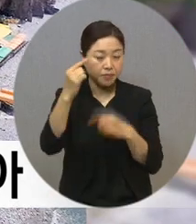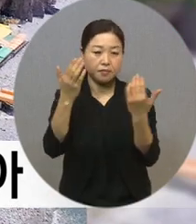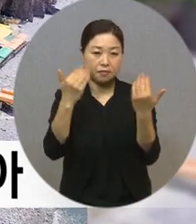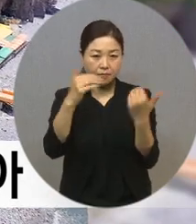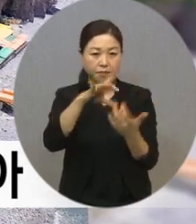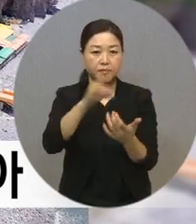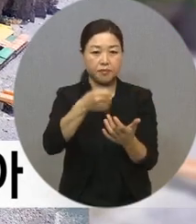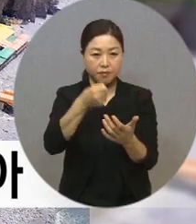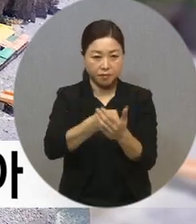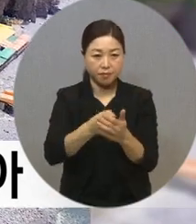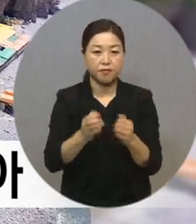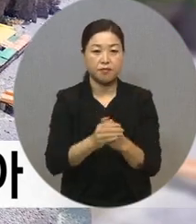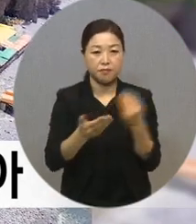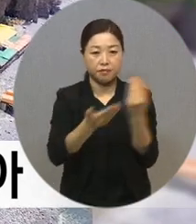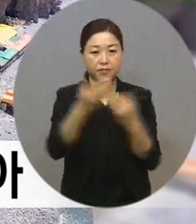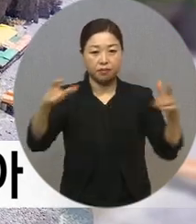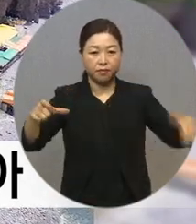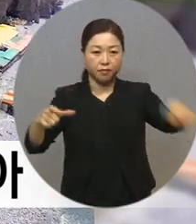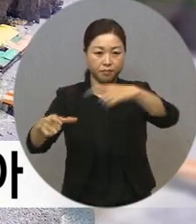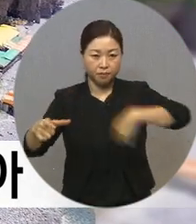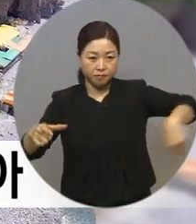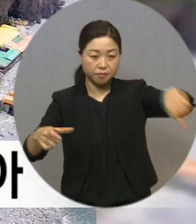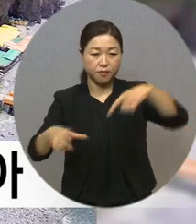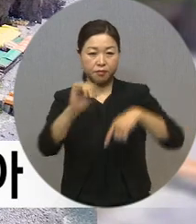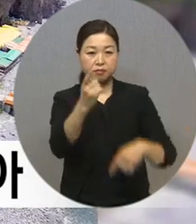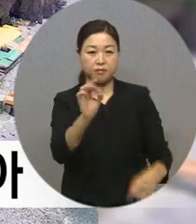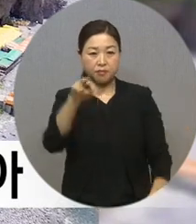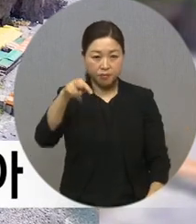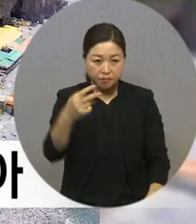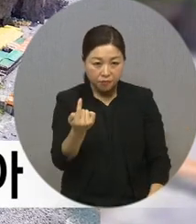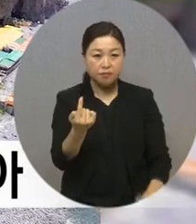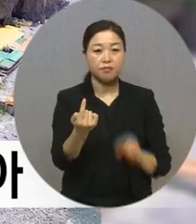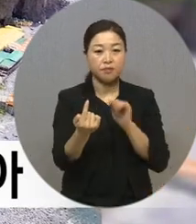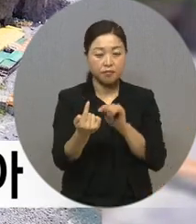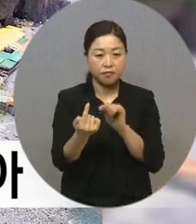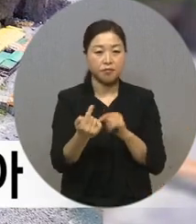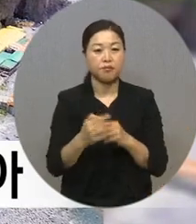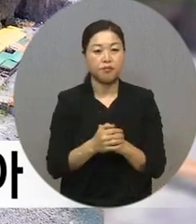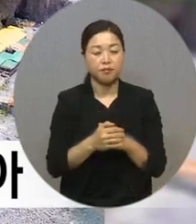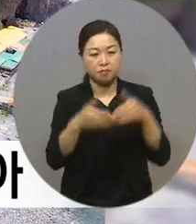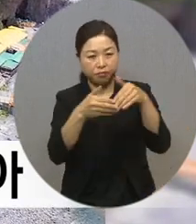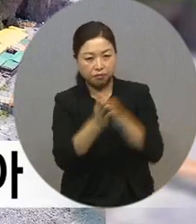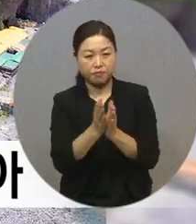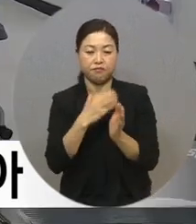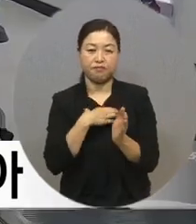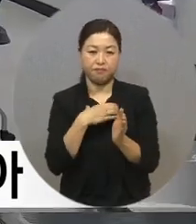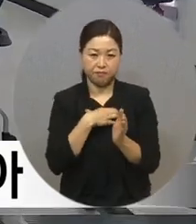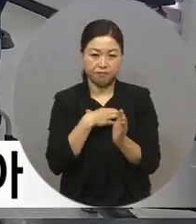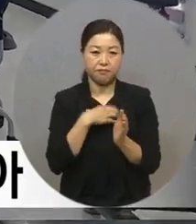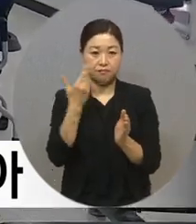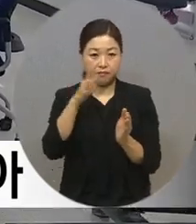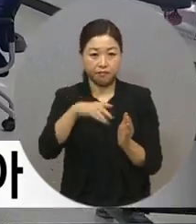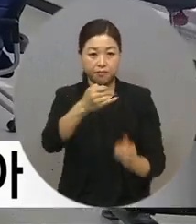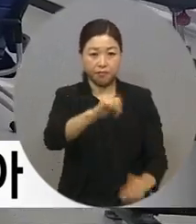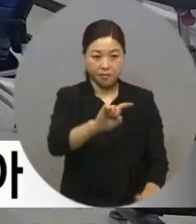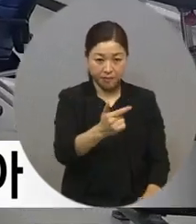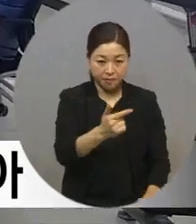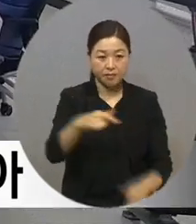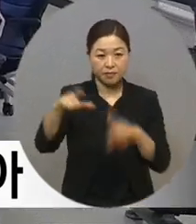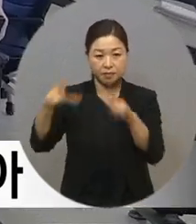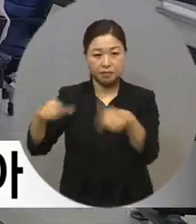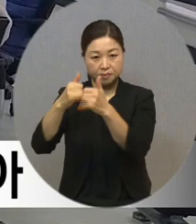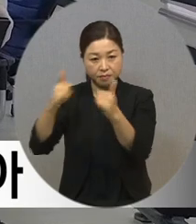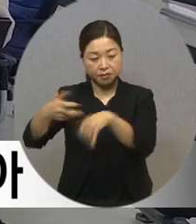전체가 천연보호구역인 신안홍도에 위치한 흑산초 홍도분교는 폐교의 위기에 처했으나 신안군과 지역